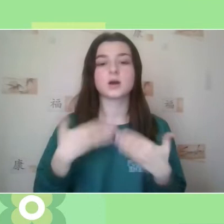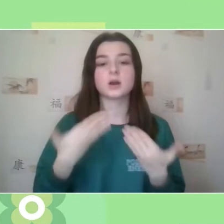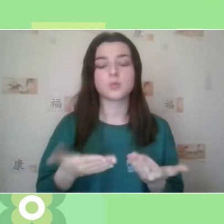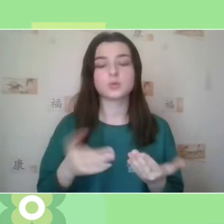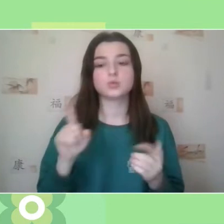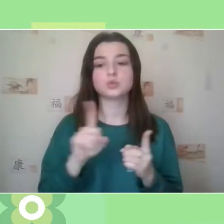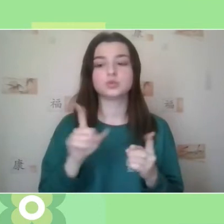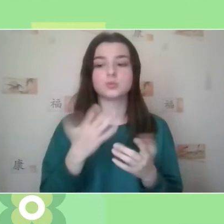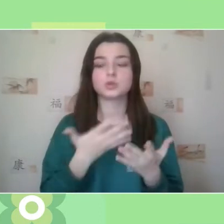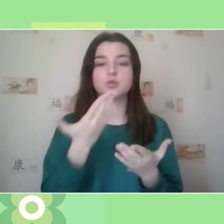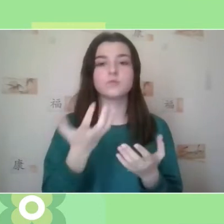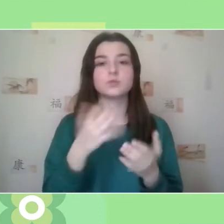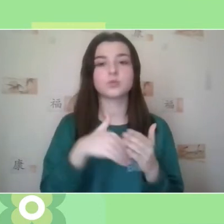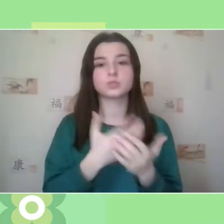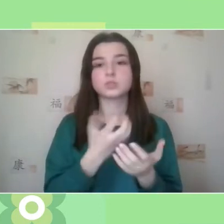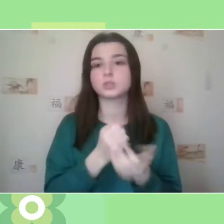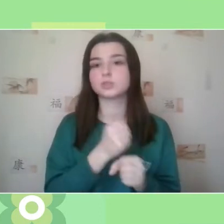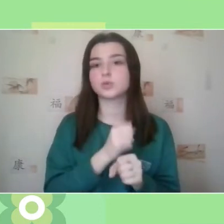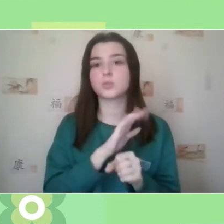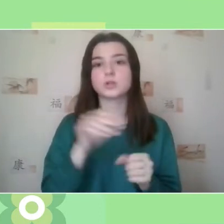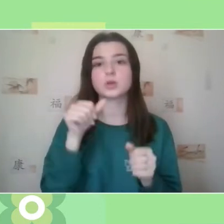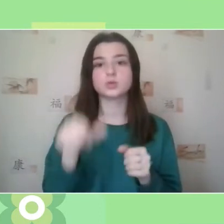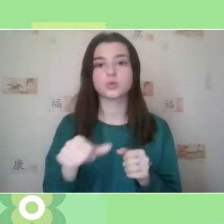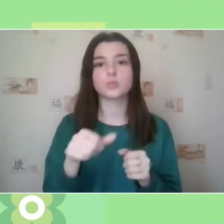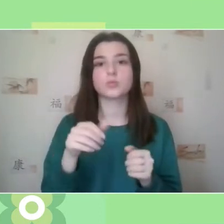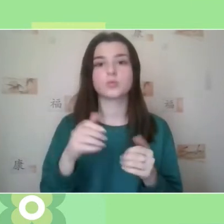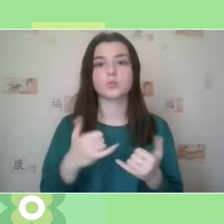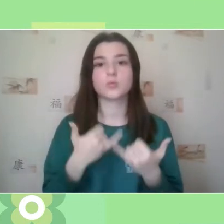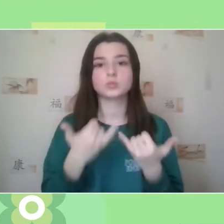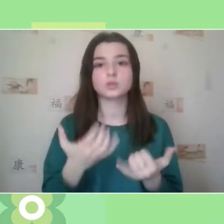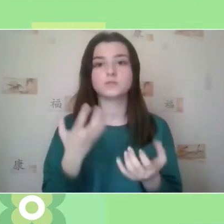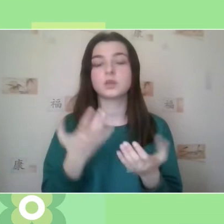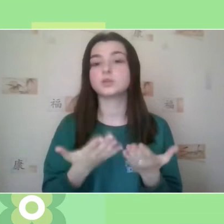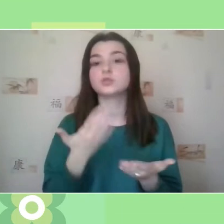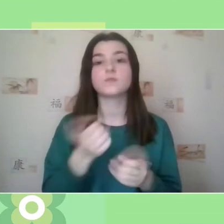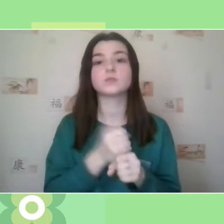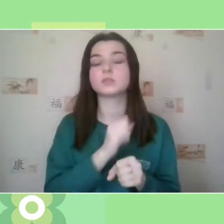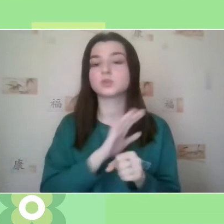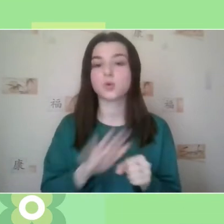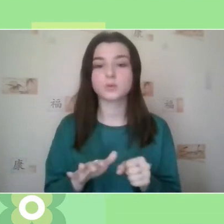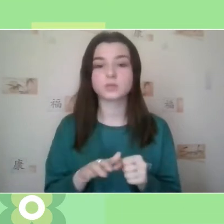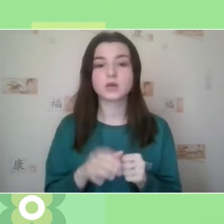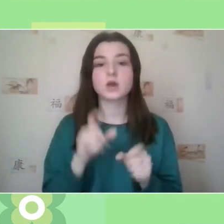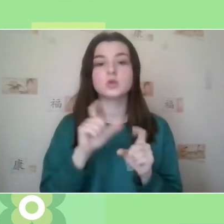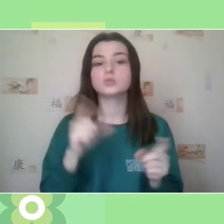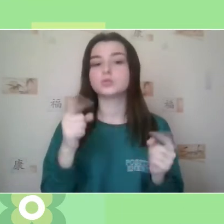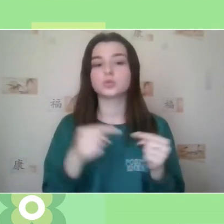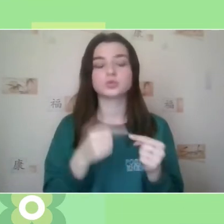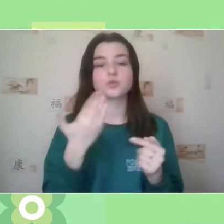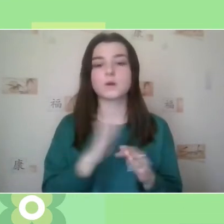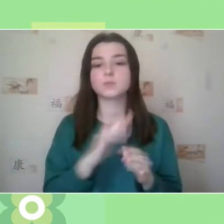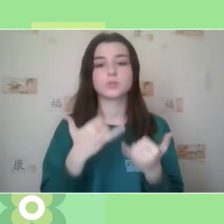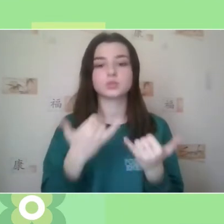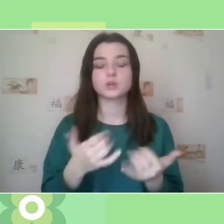кнопку збору пожертв, це зробити. Не зробите, а люди точно вам не пожертвують. Якщо зробите, то якась частина з